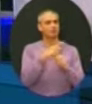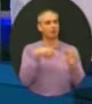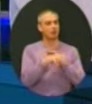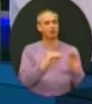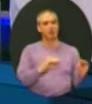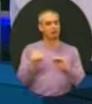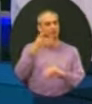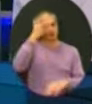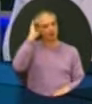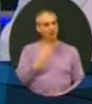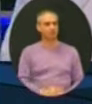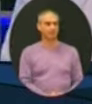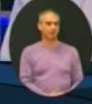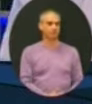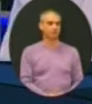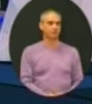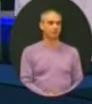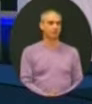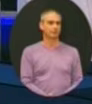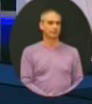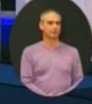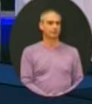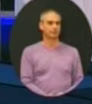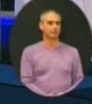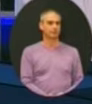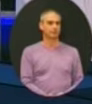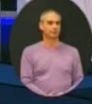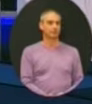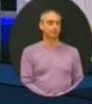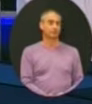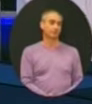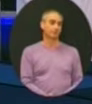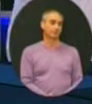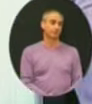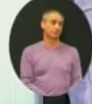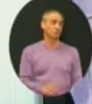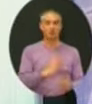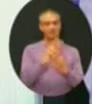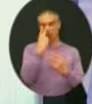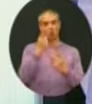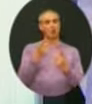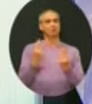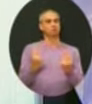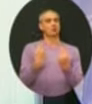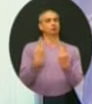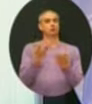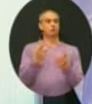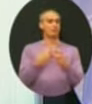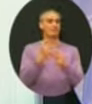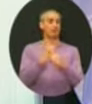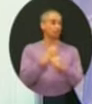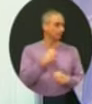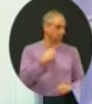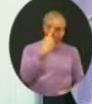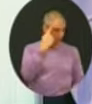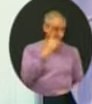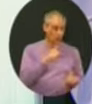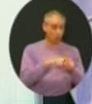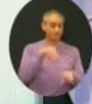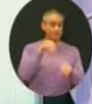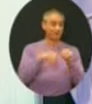ללפיד? אני חושב שזה... שכבר לא רואים במפלגת העבודה מוצר סקסי. אני מעריך שברגע שאותם